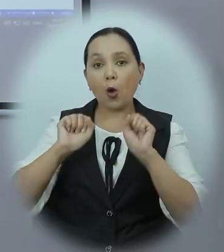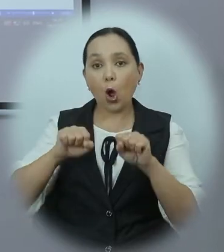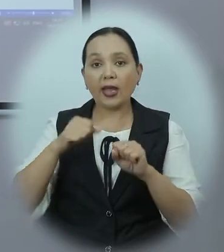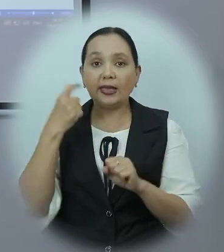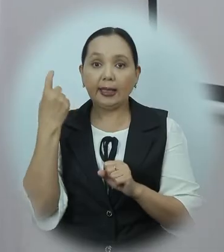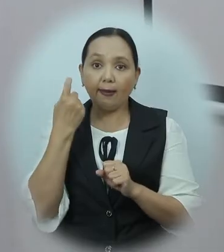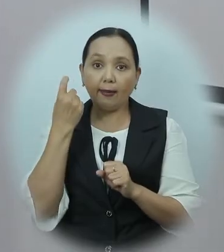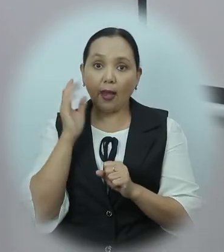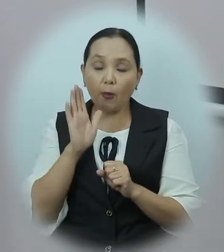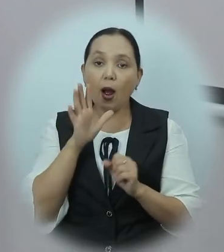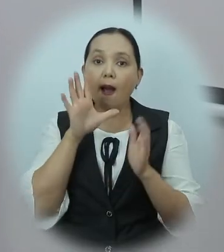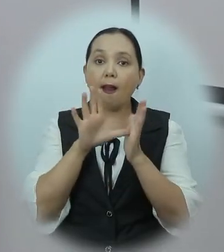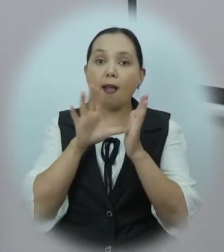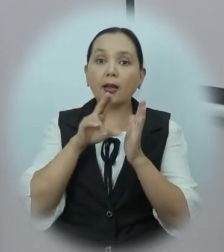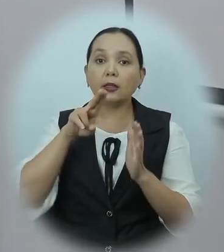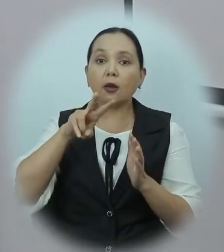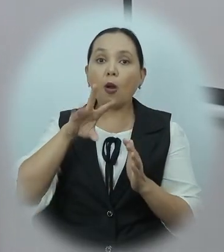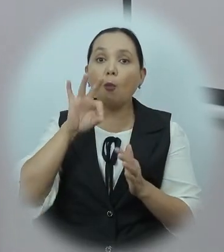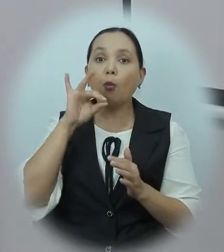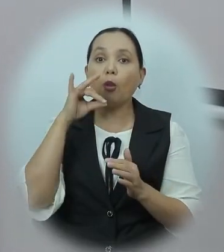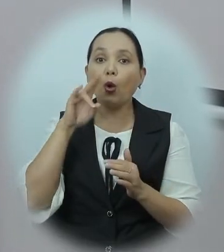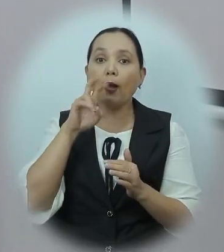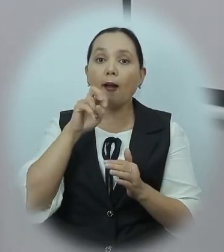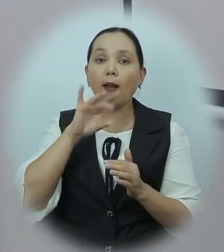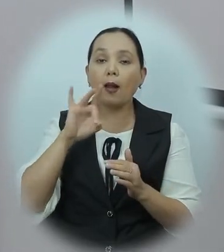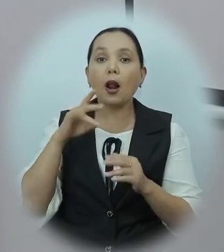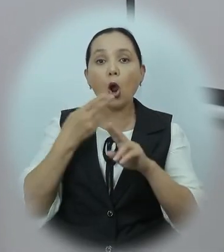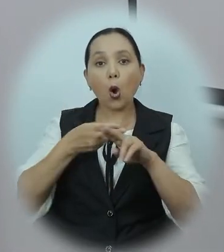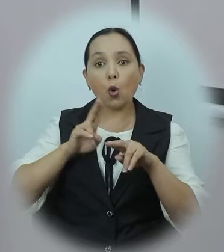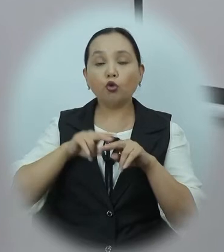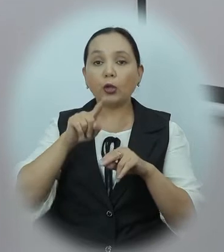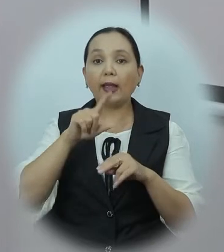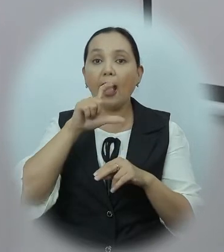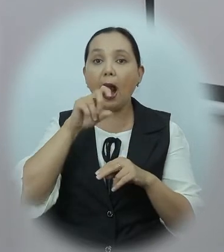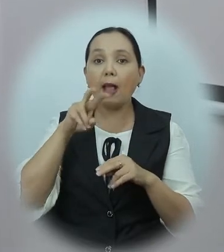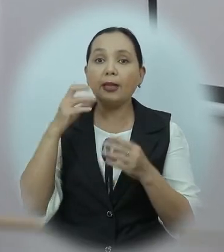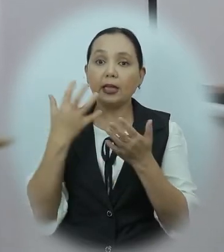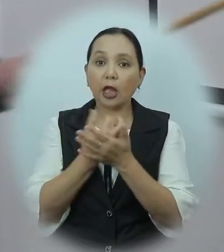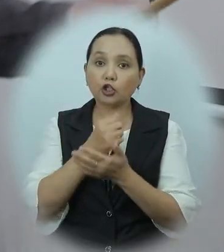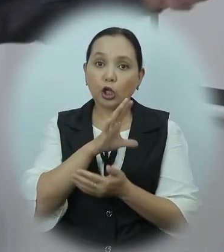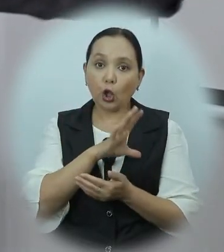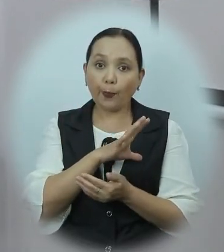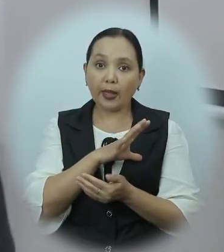ega. Elektr ployikalar quyidagi elementlardan tashkil topgan.